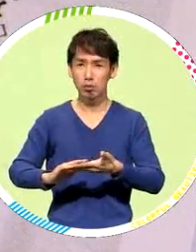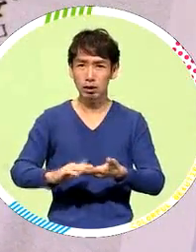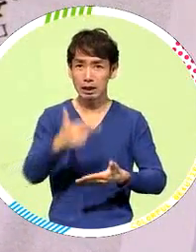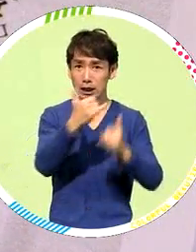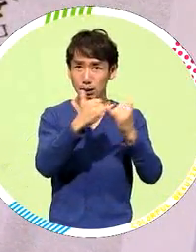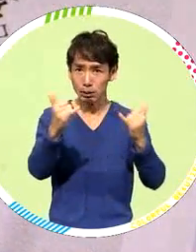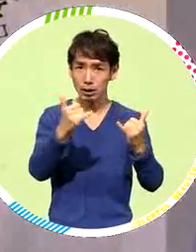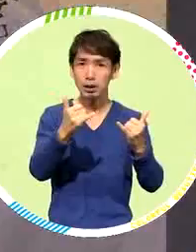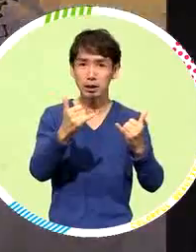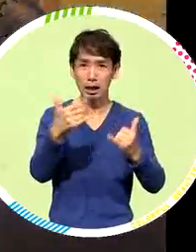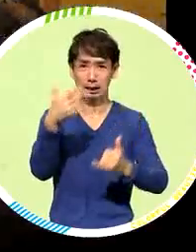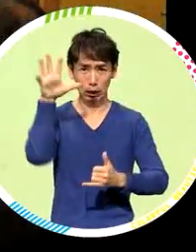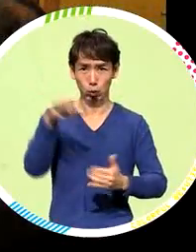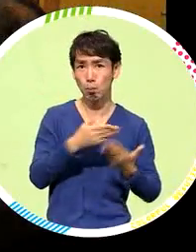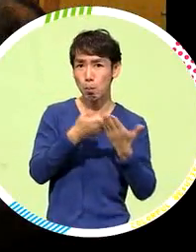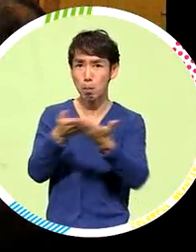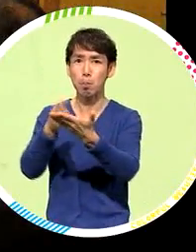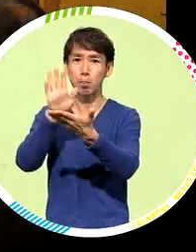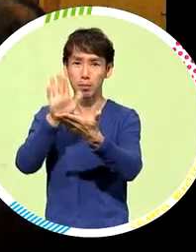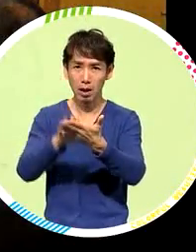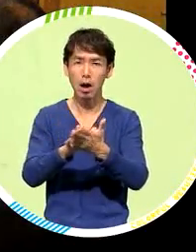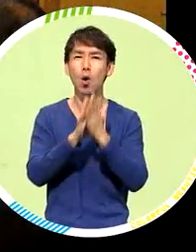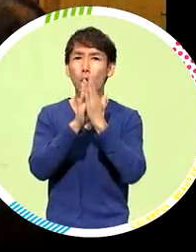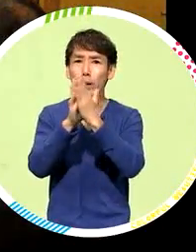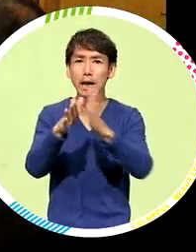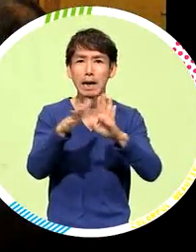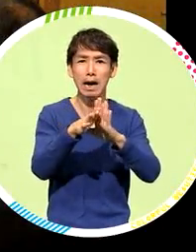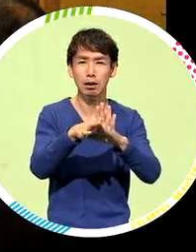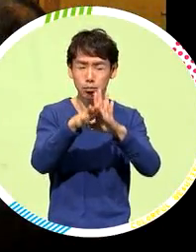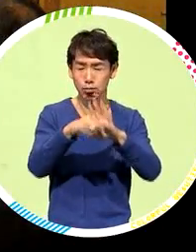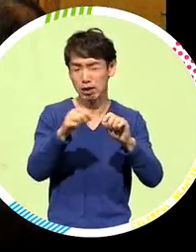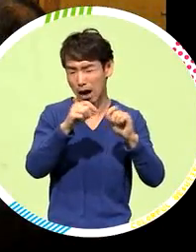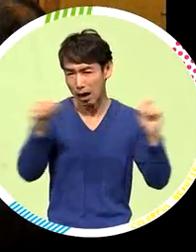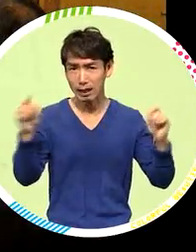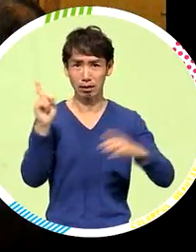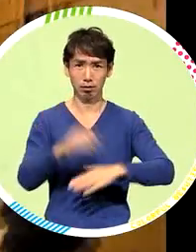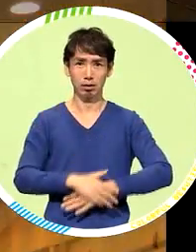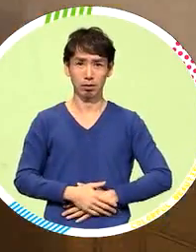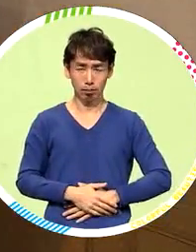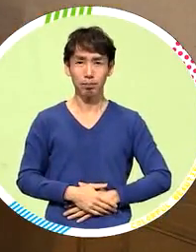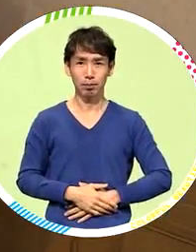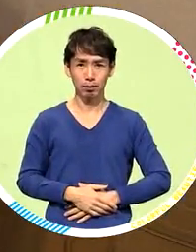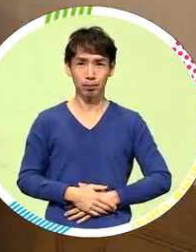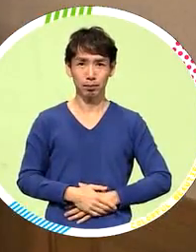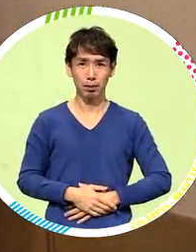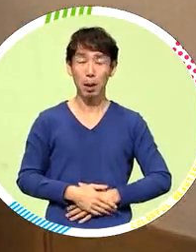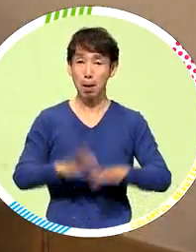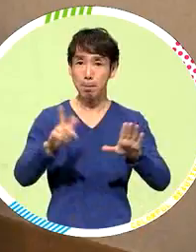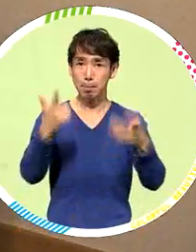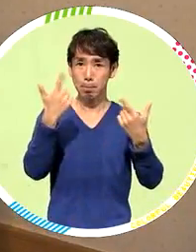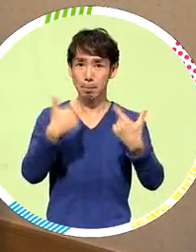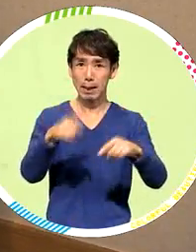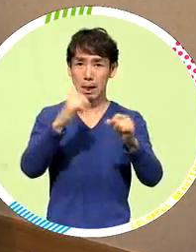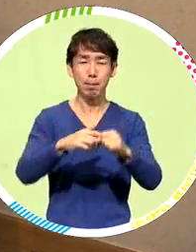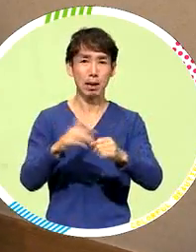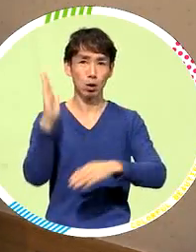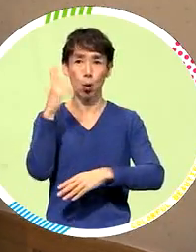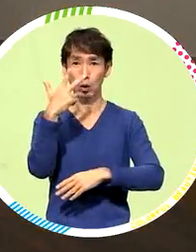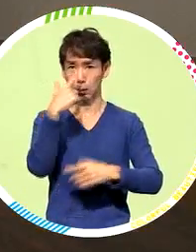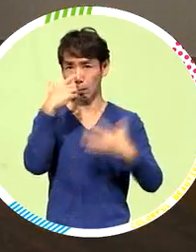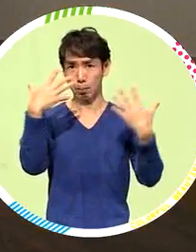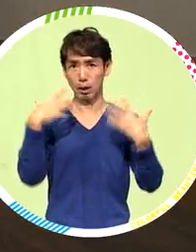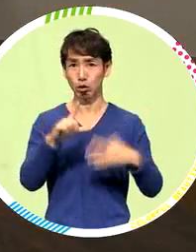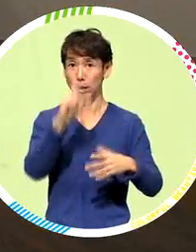開いお願いどういうことで毎回大盛況の古文書講座の講師を務める上田先生のプライベートレッスン開講